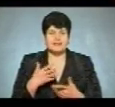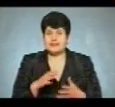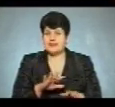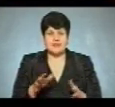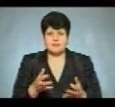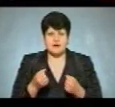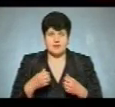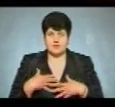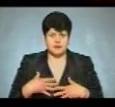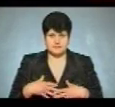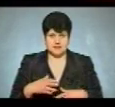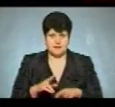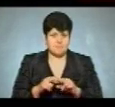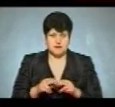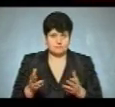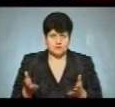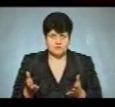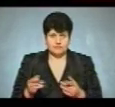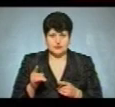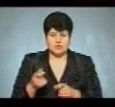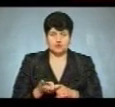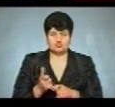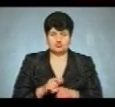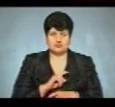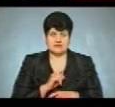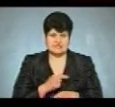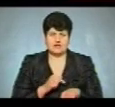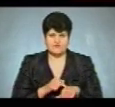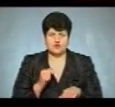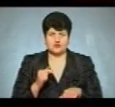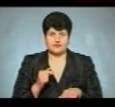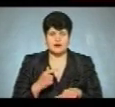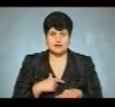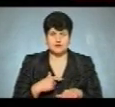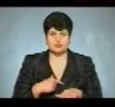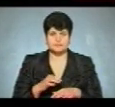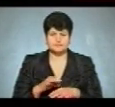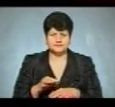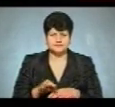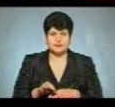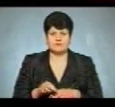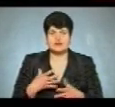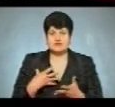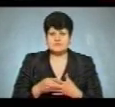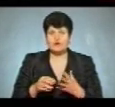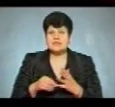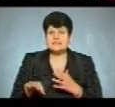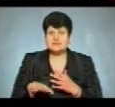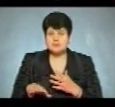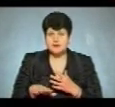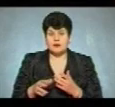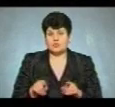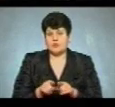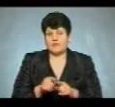паспорт. Тому вона дуже сильно відчуває тиск на собі через те, що вона на своїй землі, але вона як